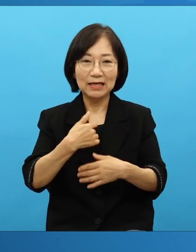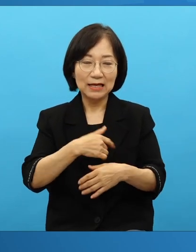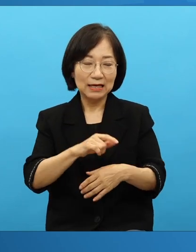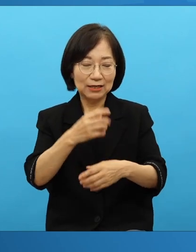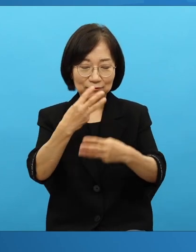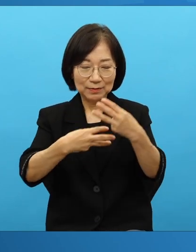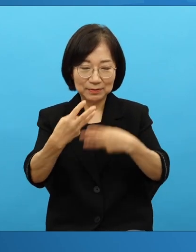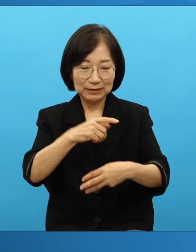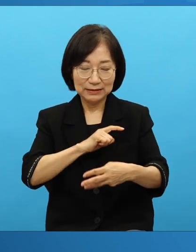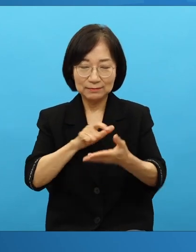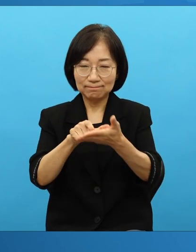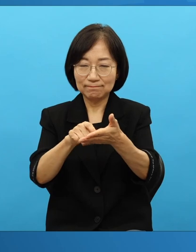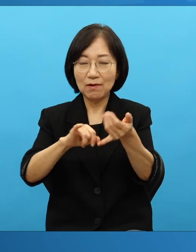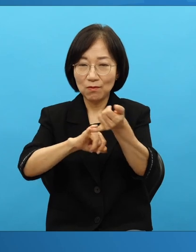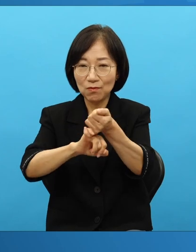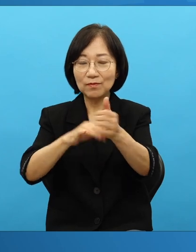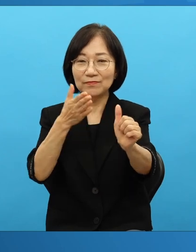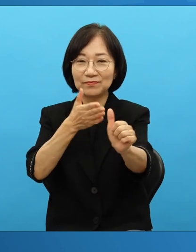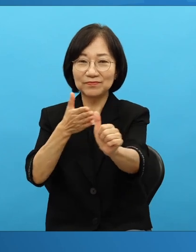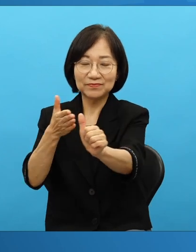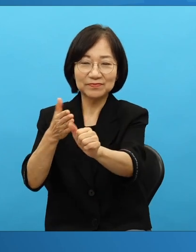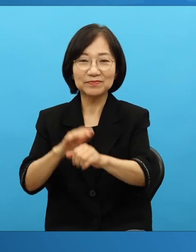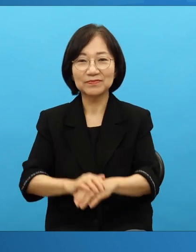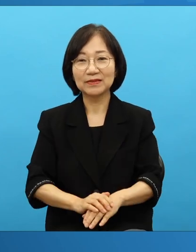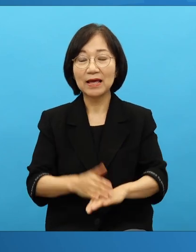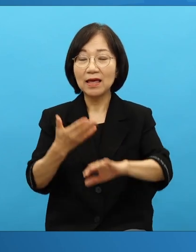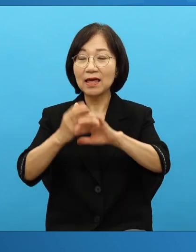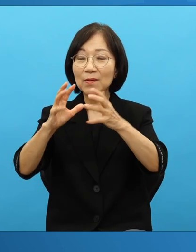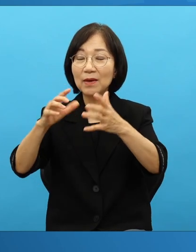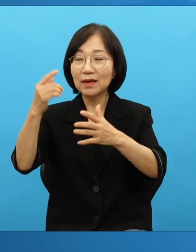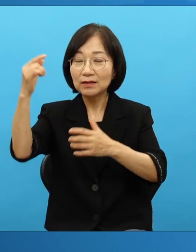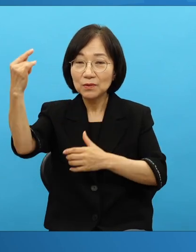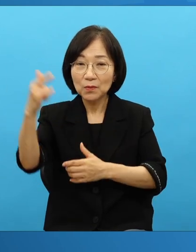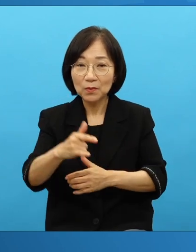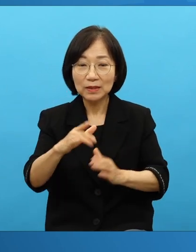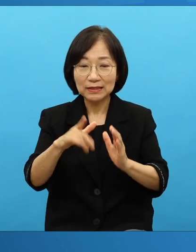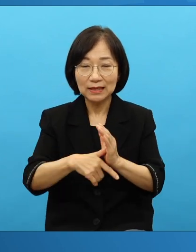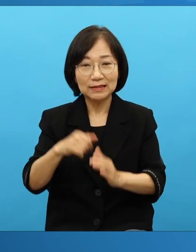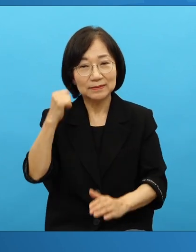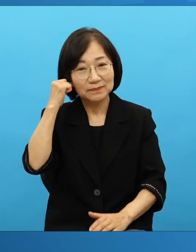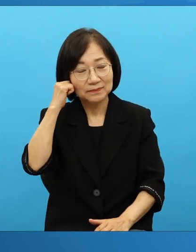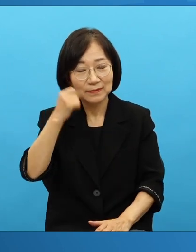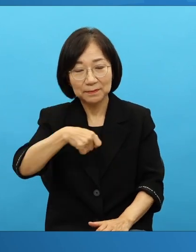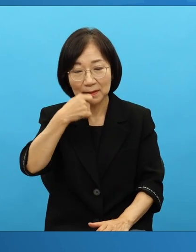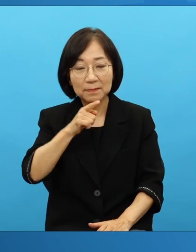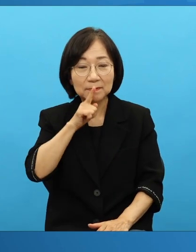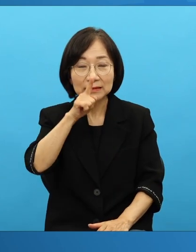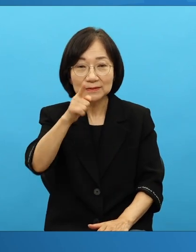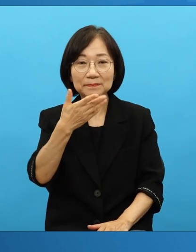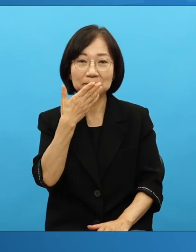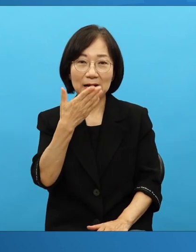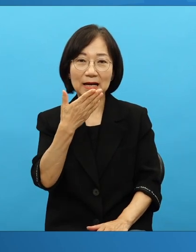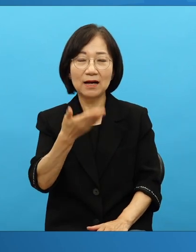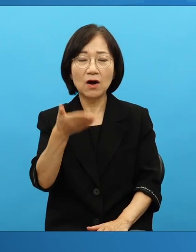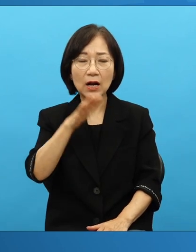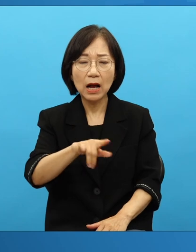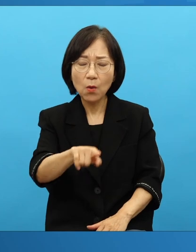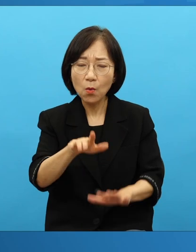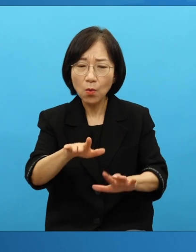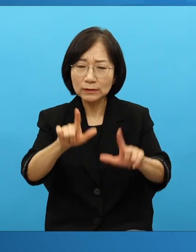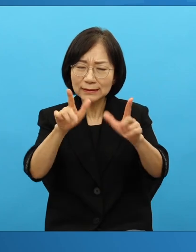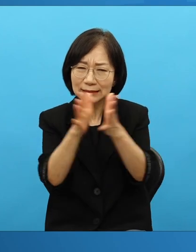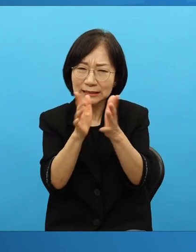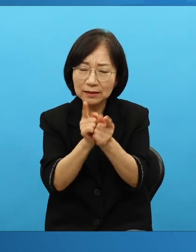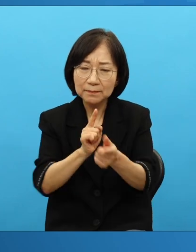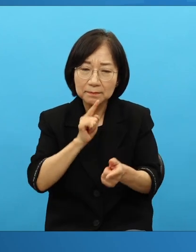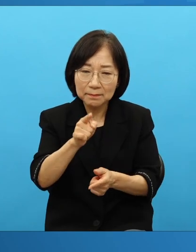함께 기입하여야 합니다. B그룹 참가자 중 해외 참가자의 경우 숙소와 식사를 신청할 수 있습니다. 단 당일 등록의 경우에는 신청할